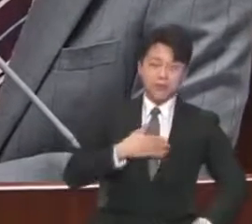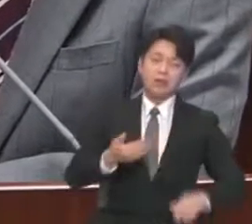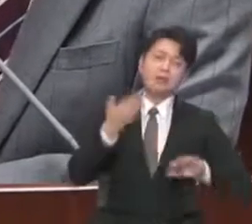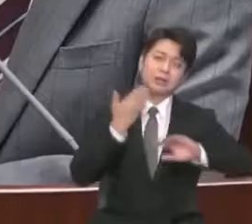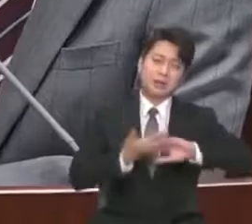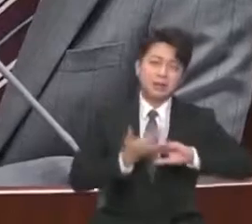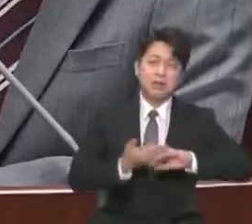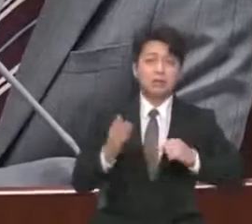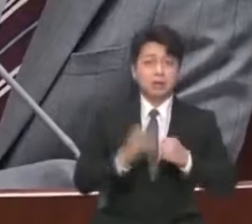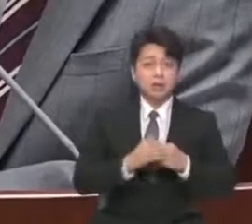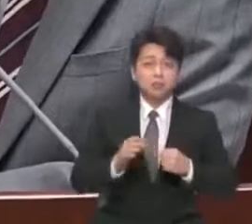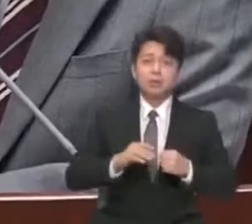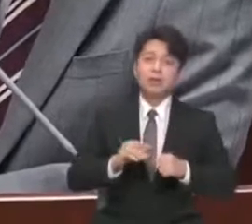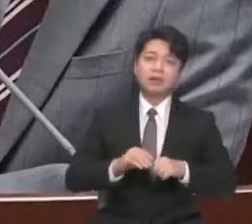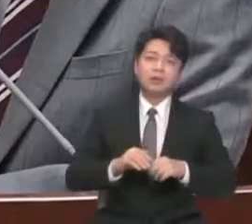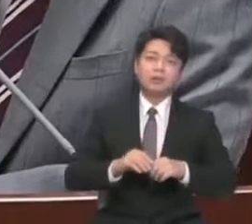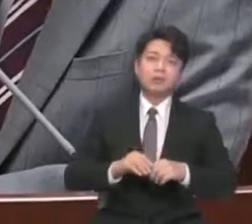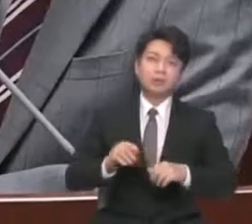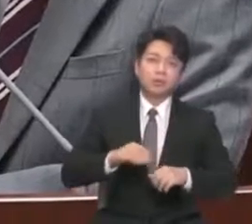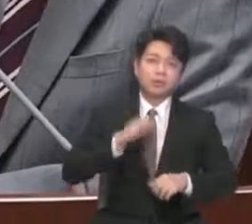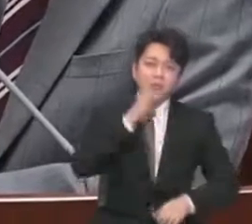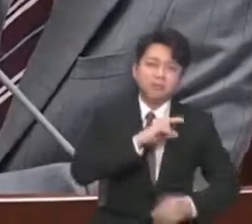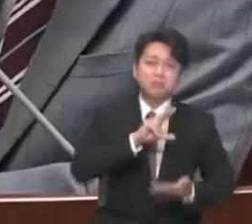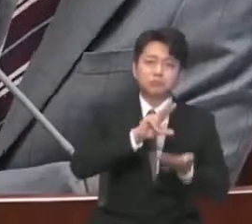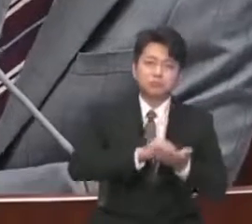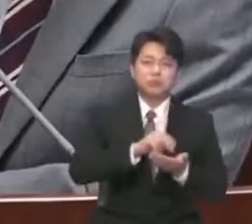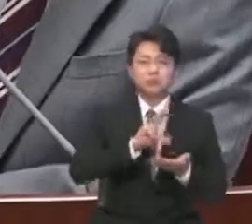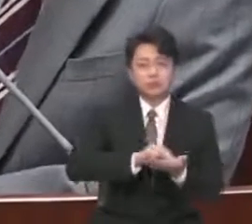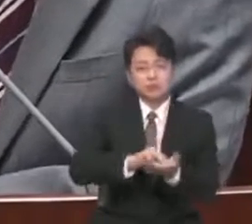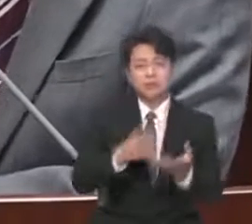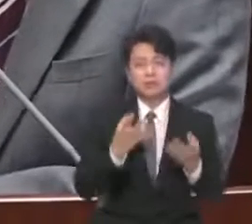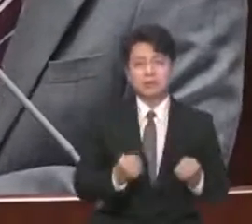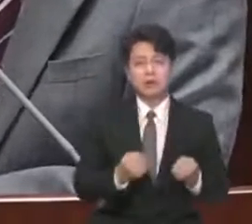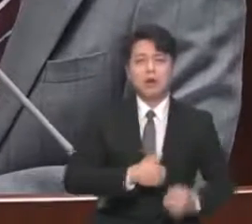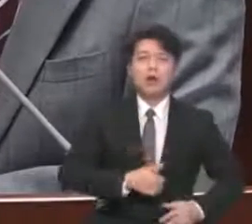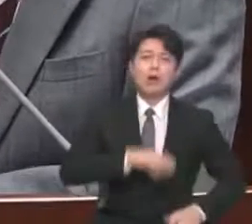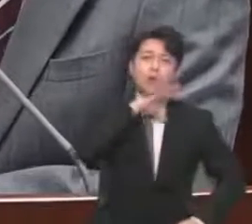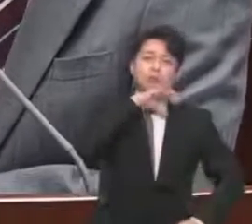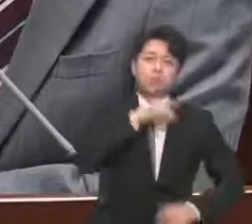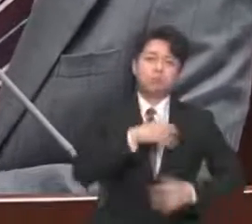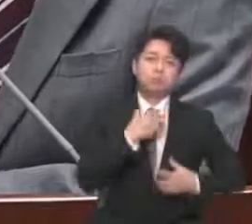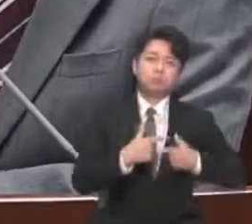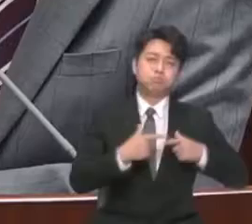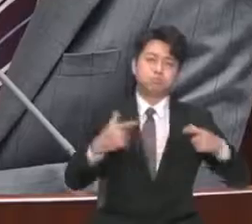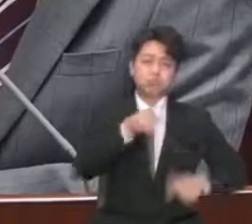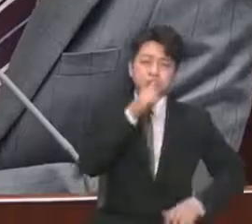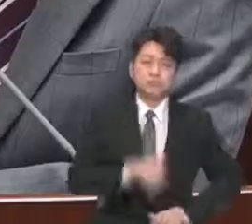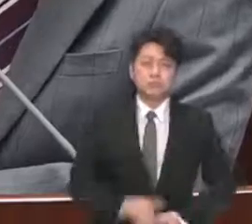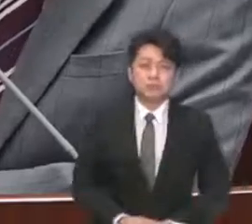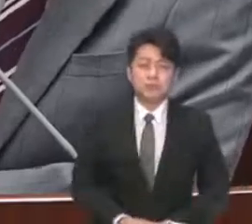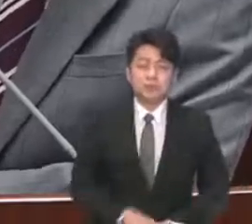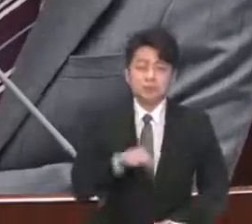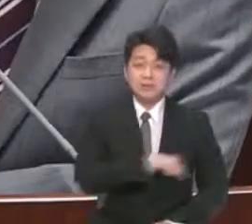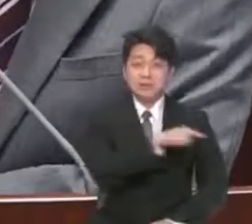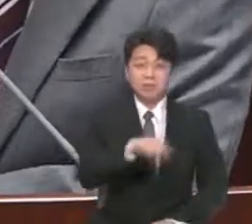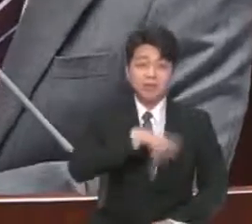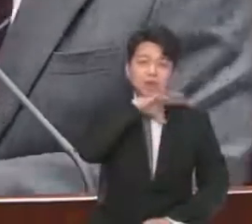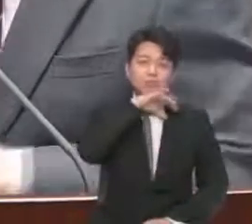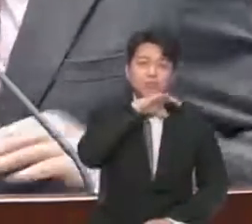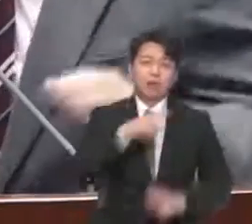받았냐, 그 사람들이 대한민국 국민 중에 압도적 다수입니다. 불이익을 받은 국민이 압도적